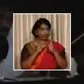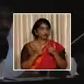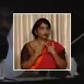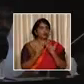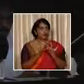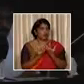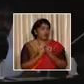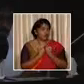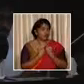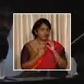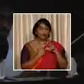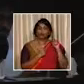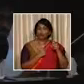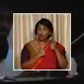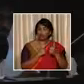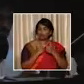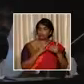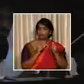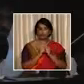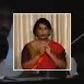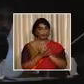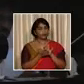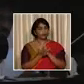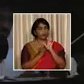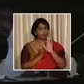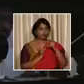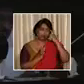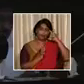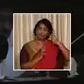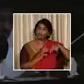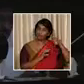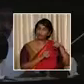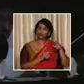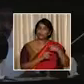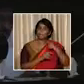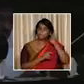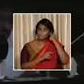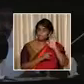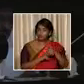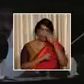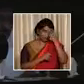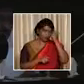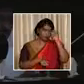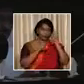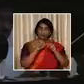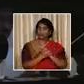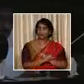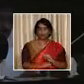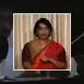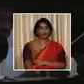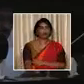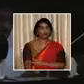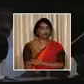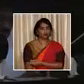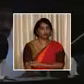வழி பிறக்கும் என்ற எண்ணம் தமிழர்களிடம் இப்பொழுது இல்லாமலே போய்கொண்டிருக்கிறது. இதனைத்தான் உலகமும் உணர்ந்திருக்கிறது. கௌரவ பிரதி சபாநாயகர் அவர்களை,